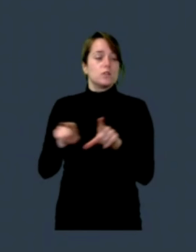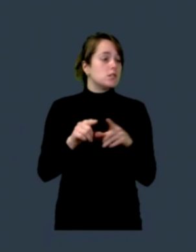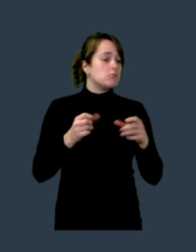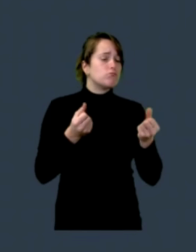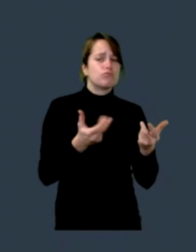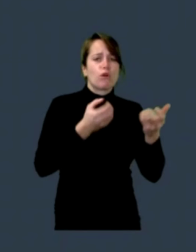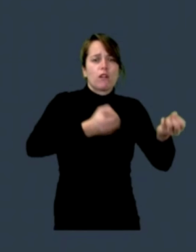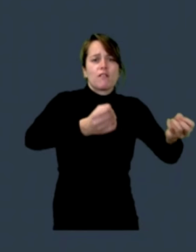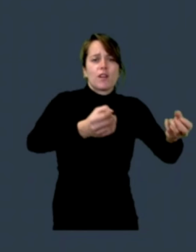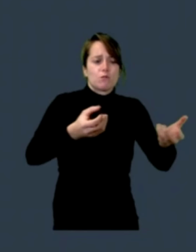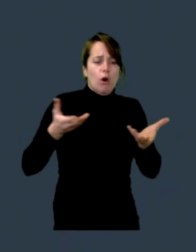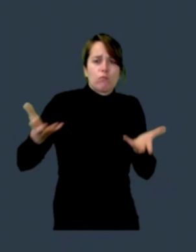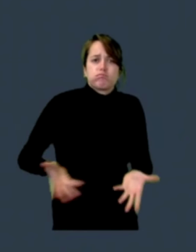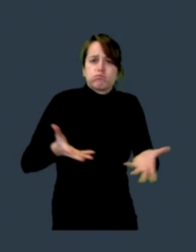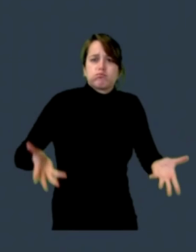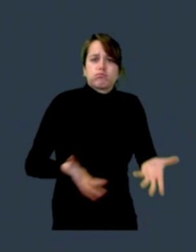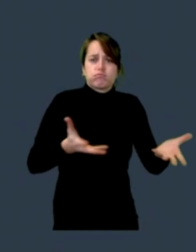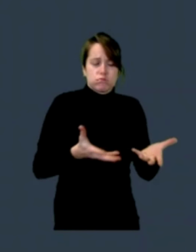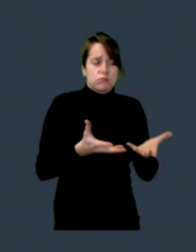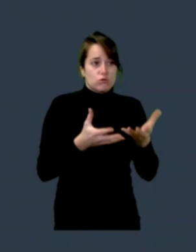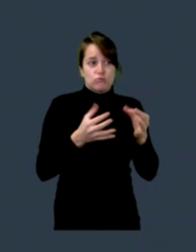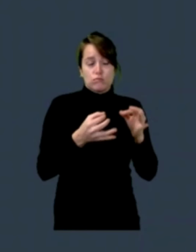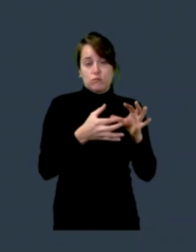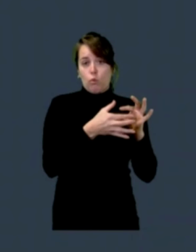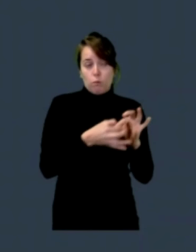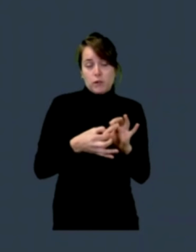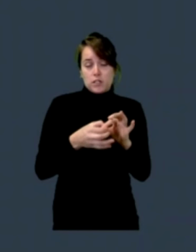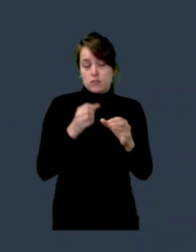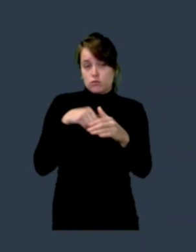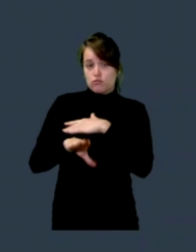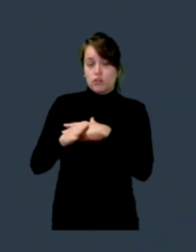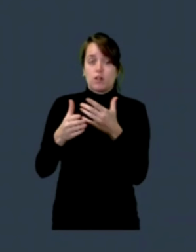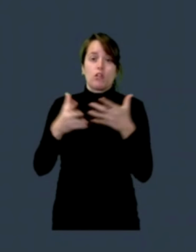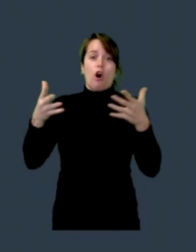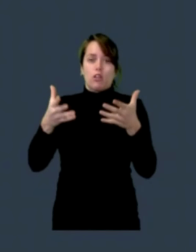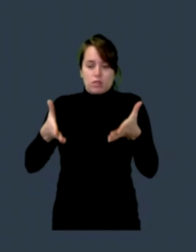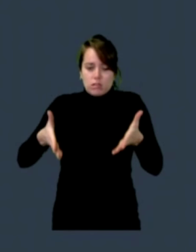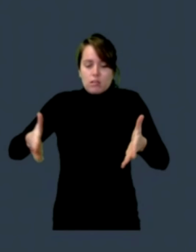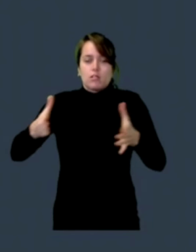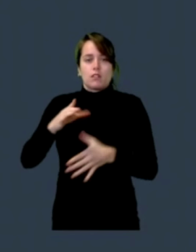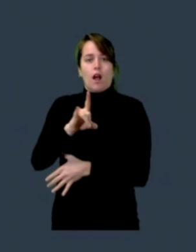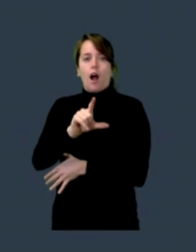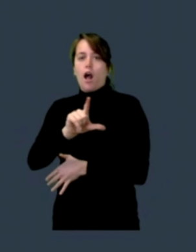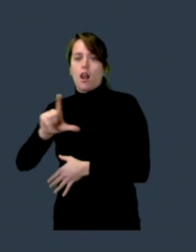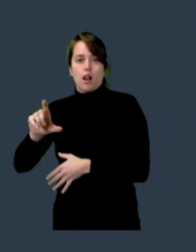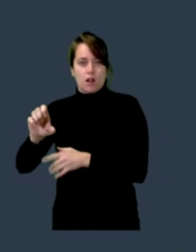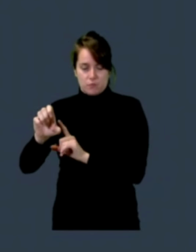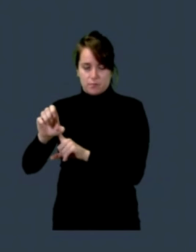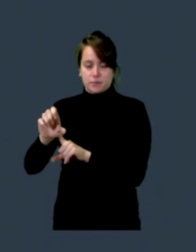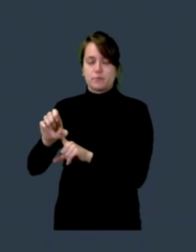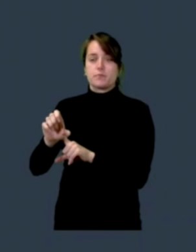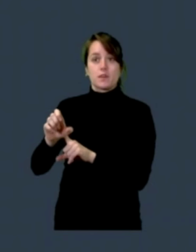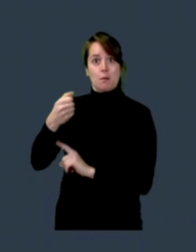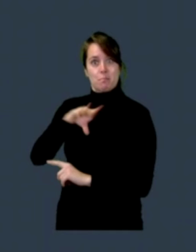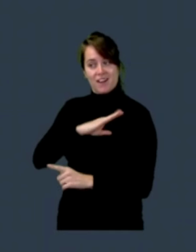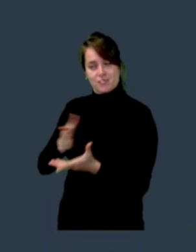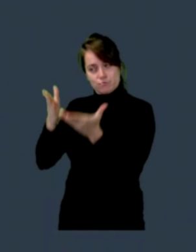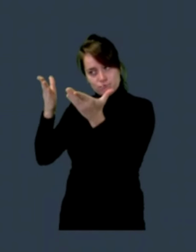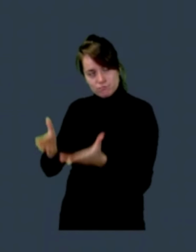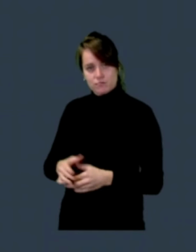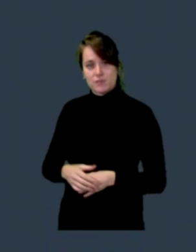culturels, qui se tiennent dans le cadre de la Grande Halle. Tout cela, nous lui devons. J'ai un souvenir plus